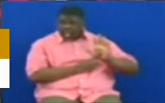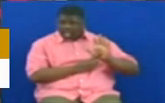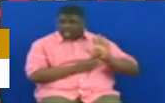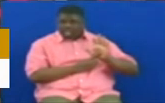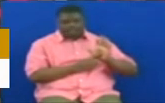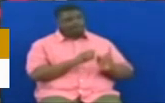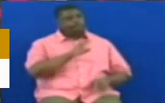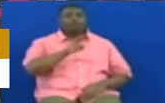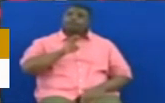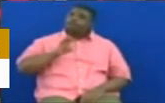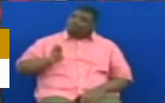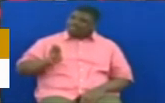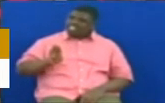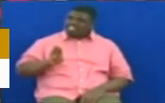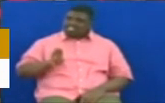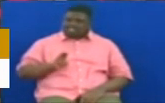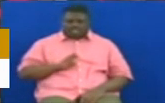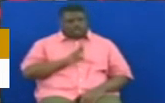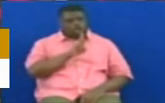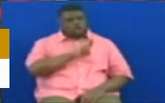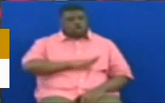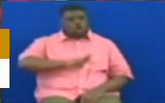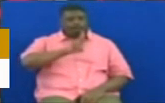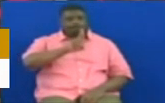6B Roman 3